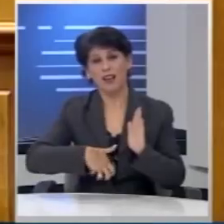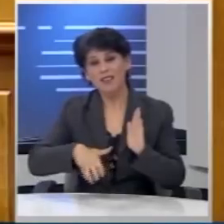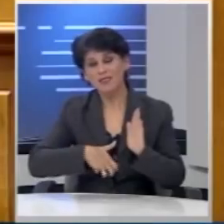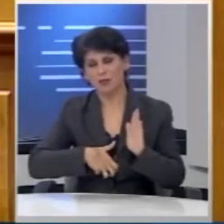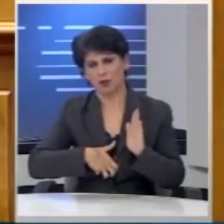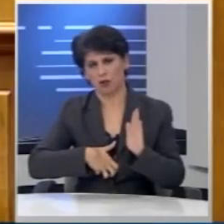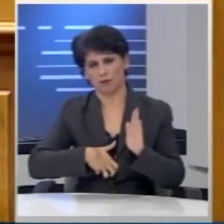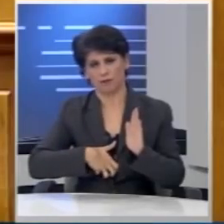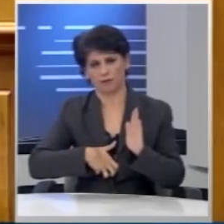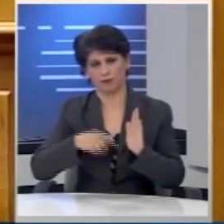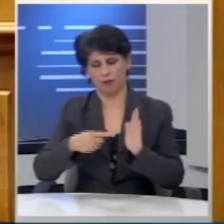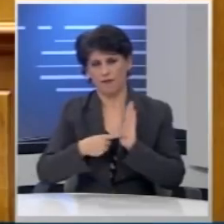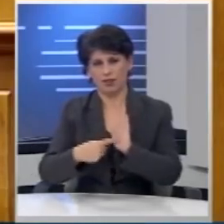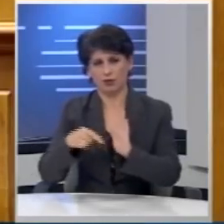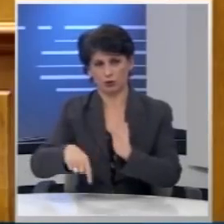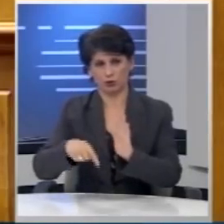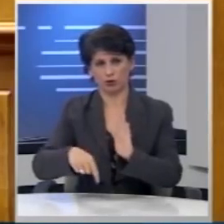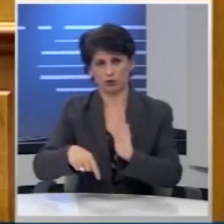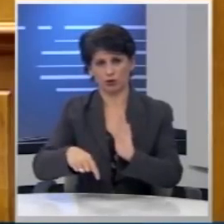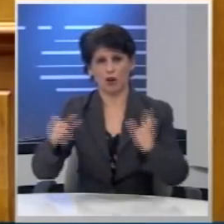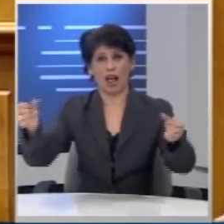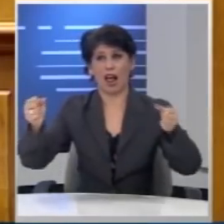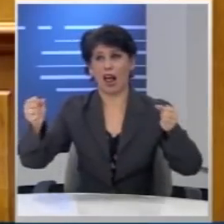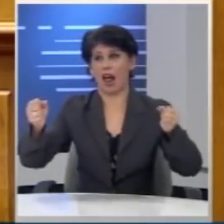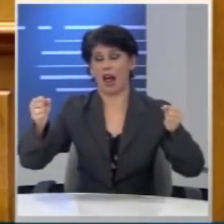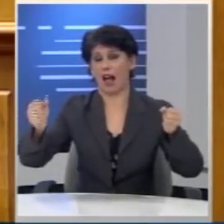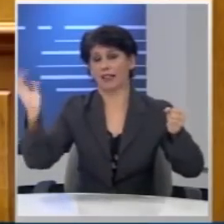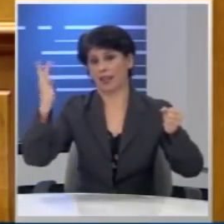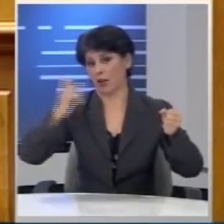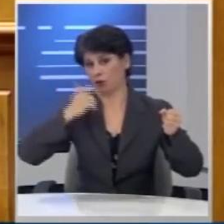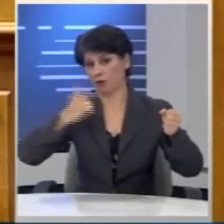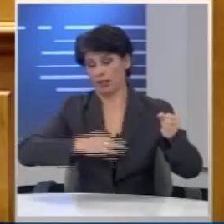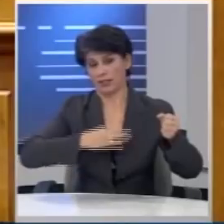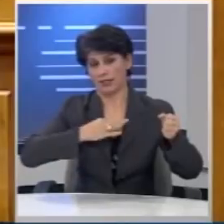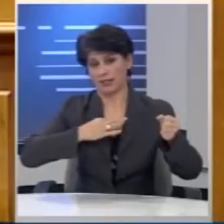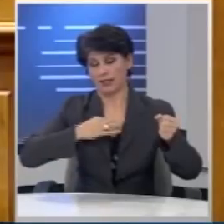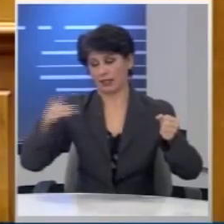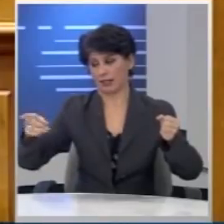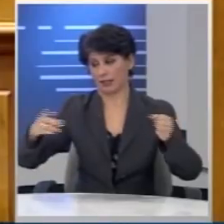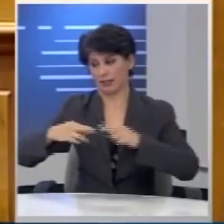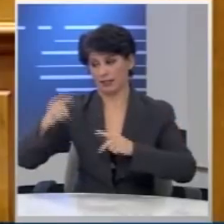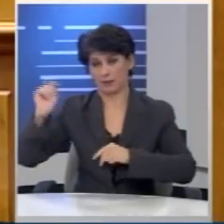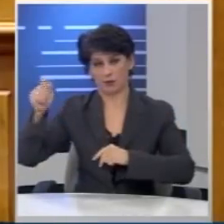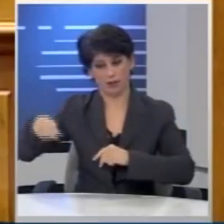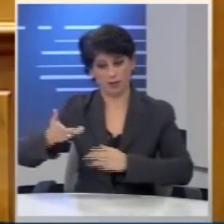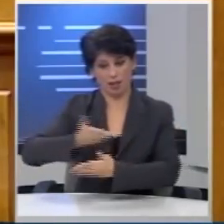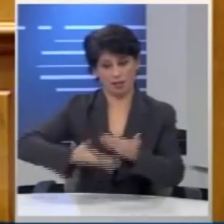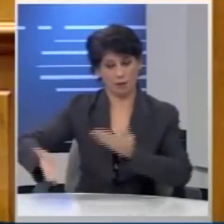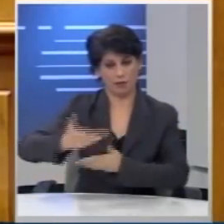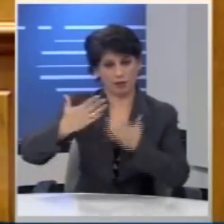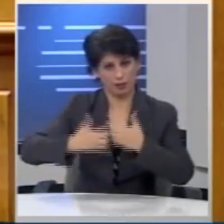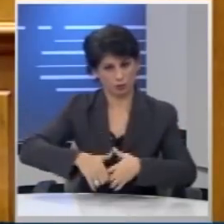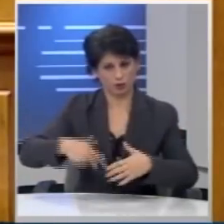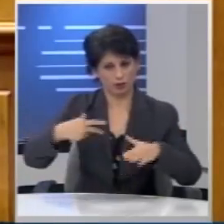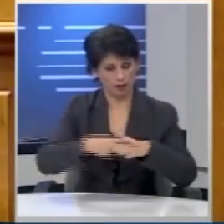αστείο να εμφανίζεστε τώρα στα κάγκελα, κύριε της αξιωματικής αντιπολίτευσης. Εσείς φέρατε την ανταποδοτική λειτουργία